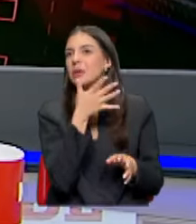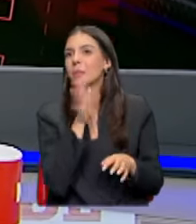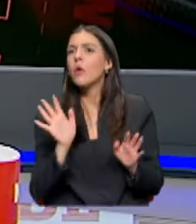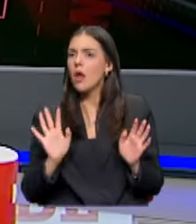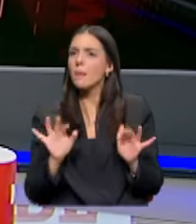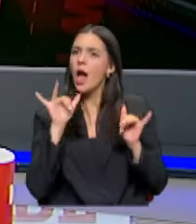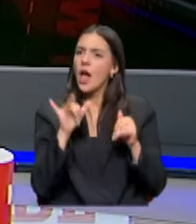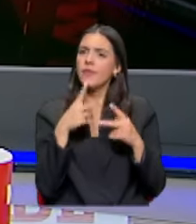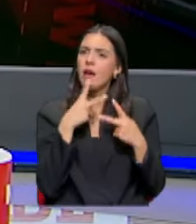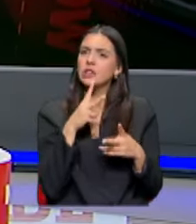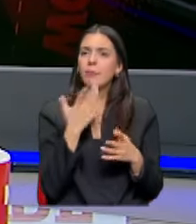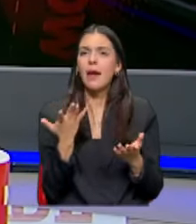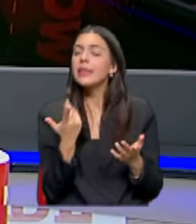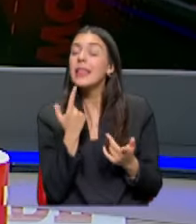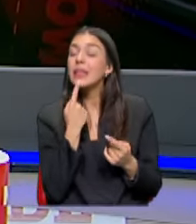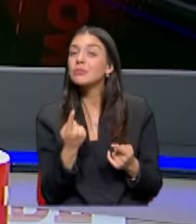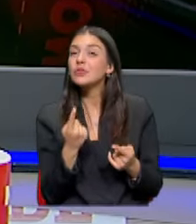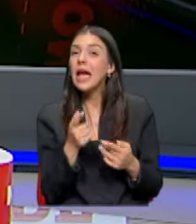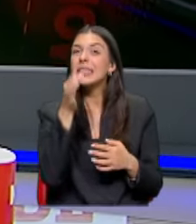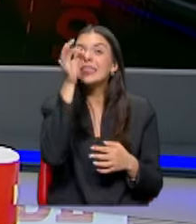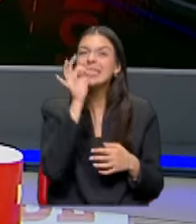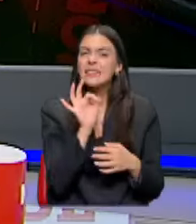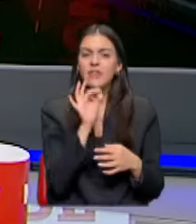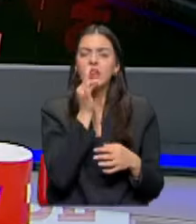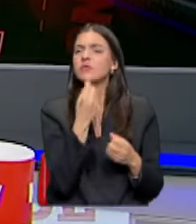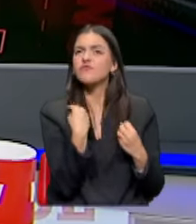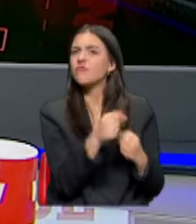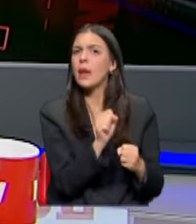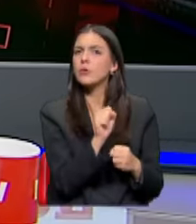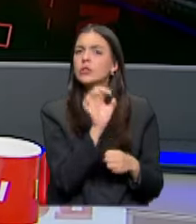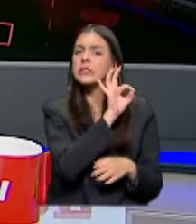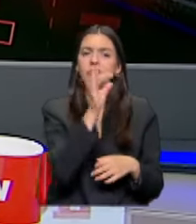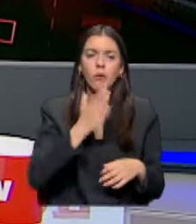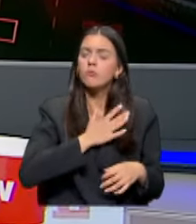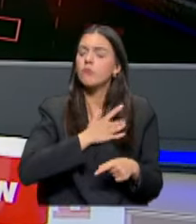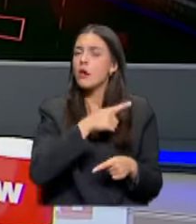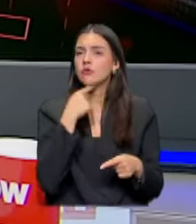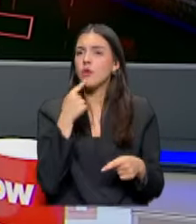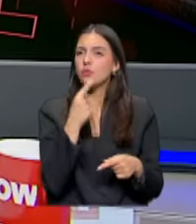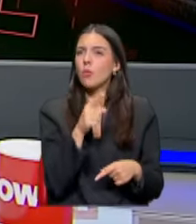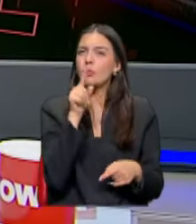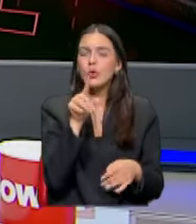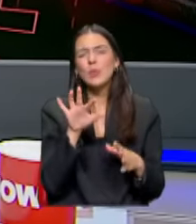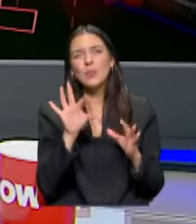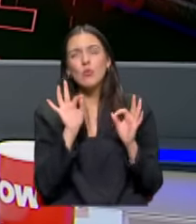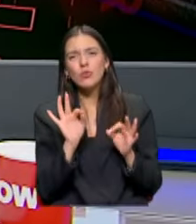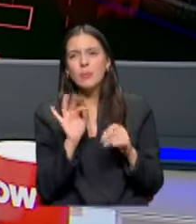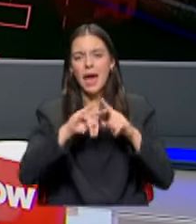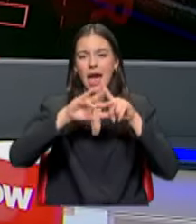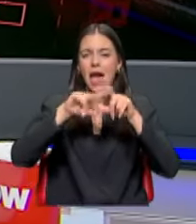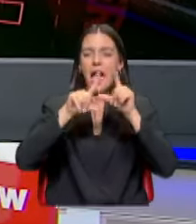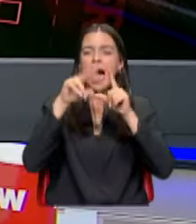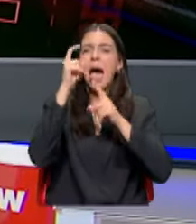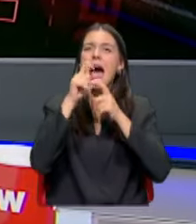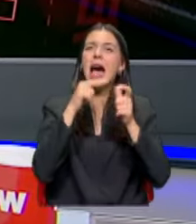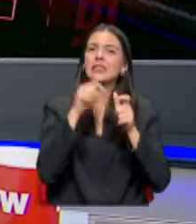bilmiyorum ama aynı açıklama efendim. Ne demişler? Sıfır tolerans. Sağlıkta şiddete sıfır tolerans. Muhtemelen bu hadisenin şarkısıyla